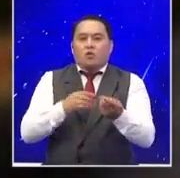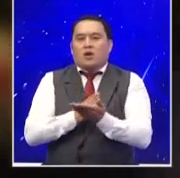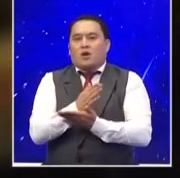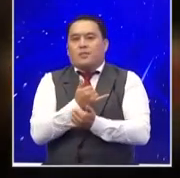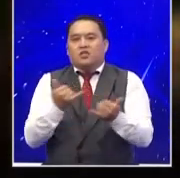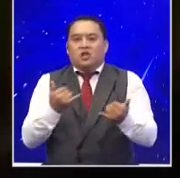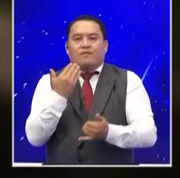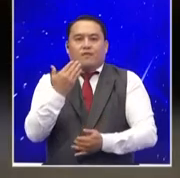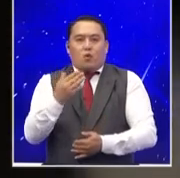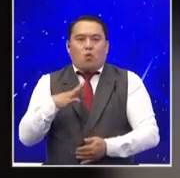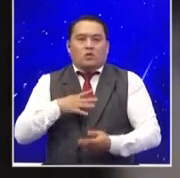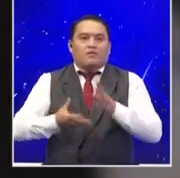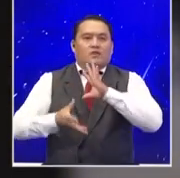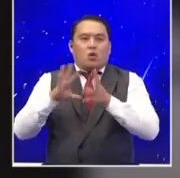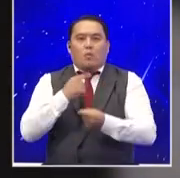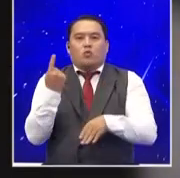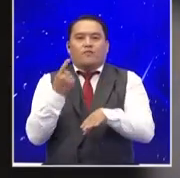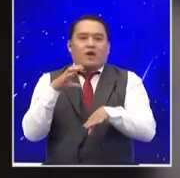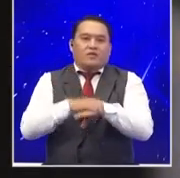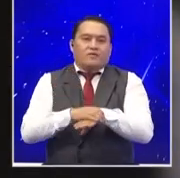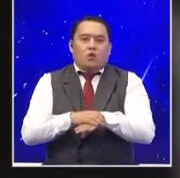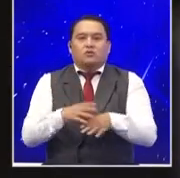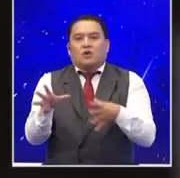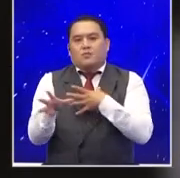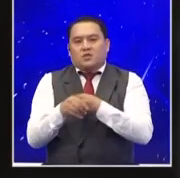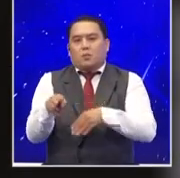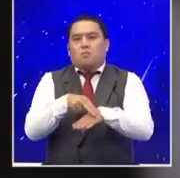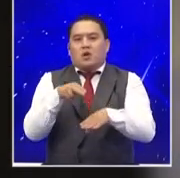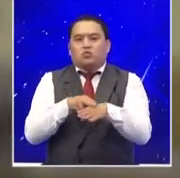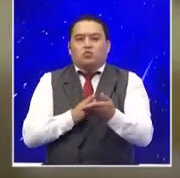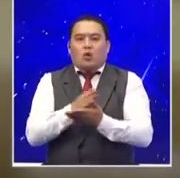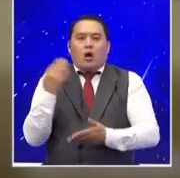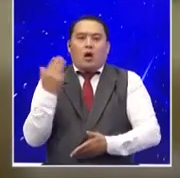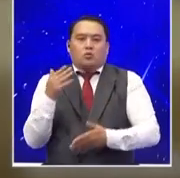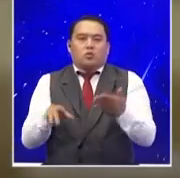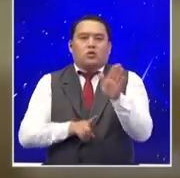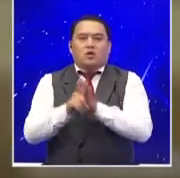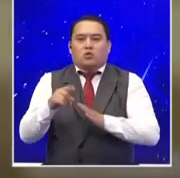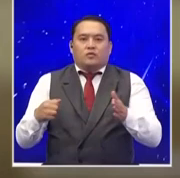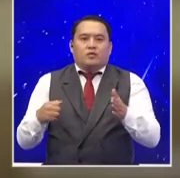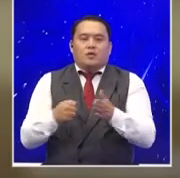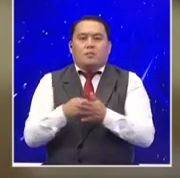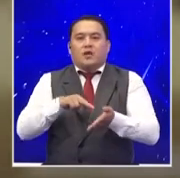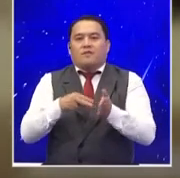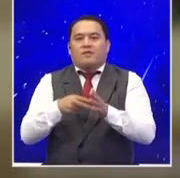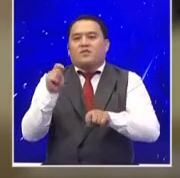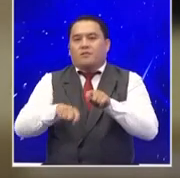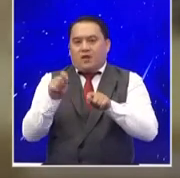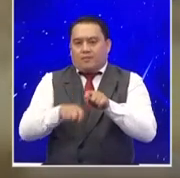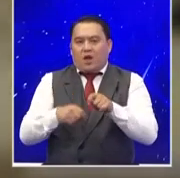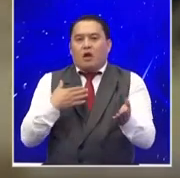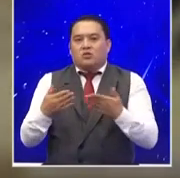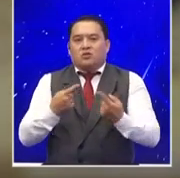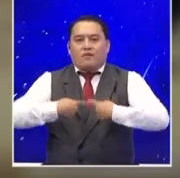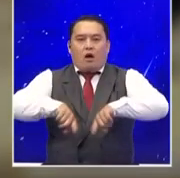услуг Ержан Байтанаев. В результате, по данному факту, совместно с местной полицейской службой города Актау началась внеплановая проверка. В